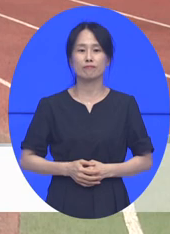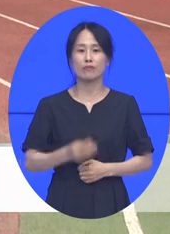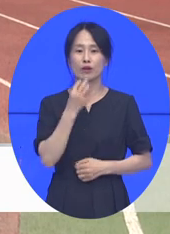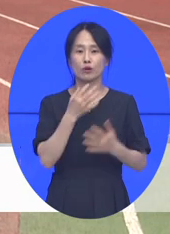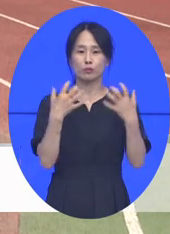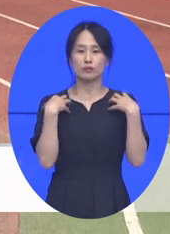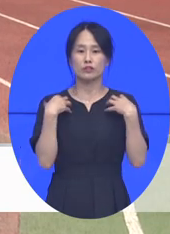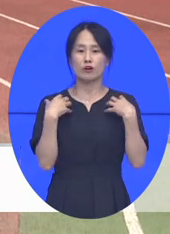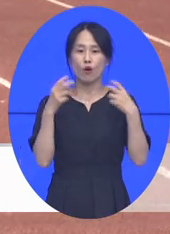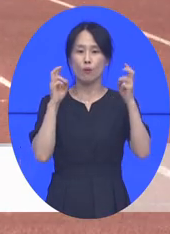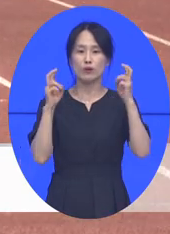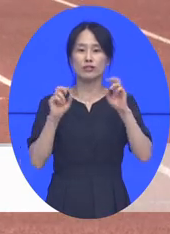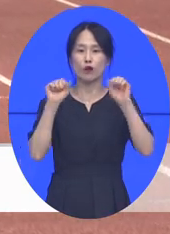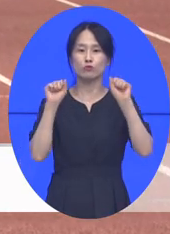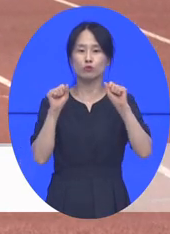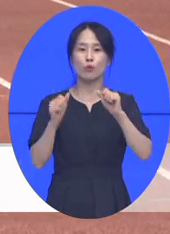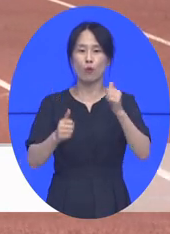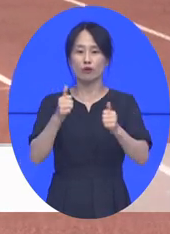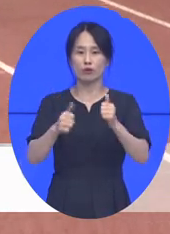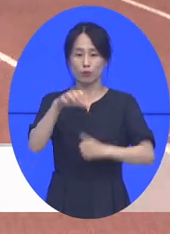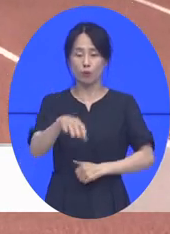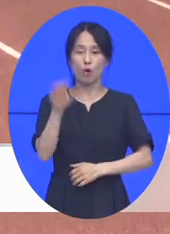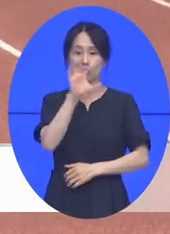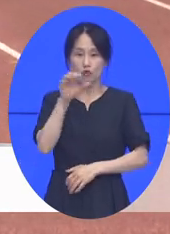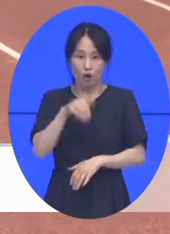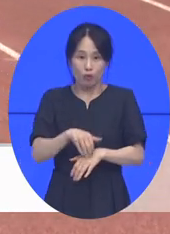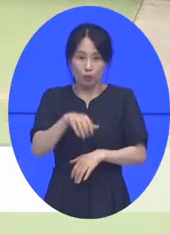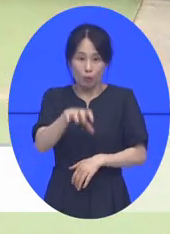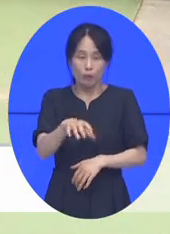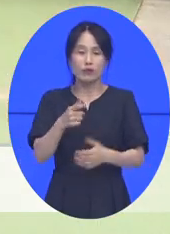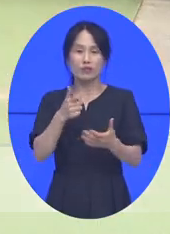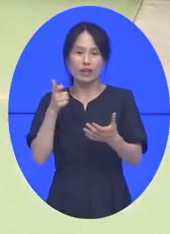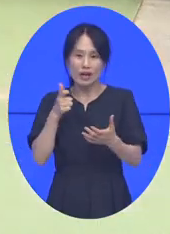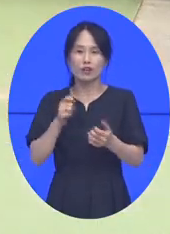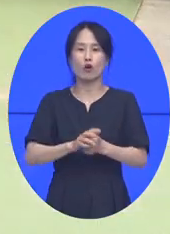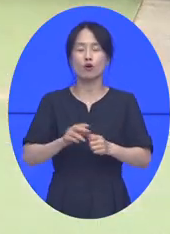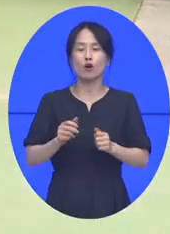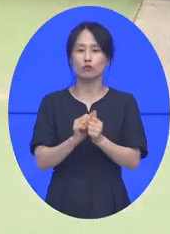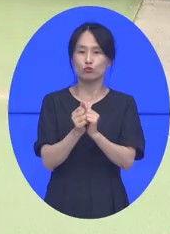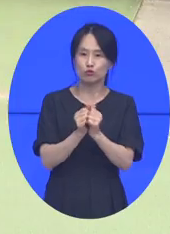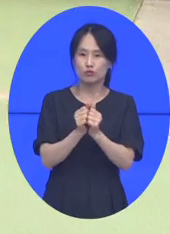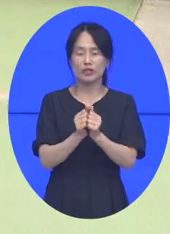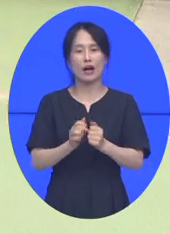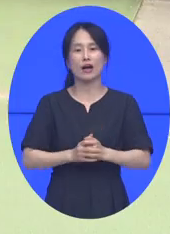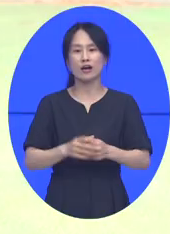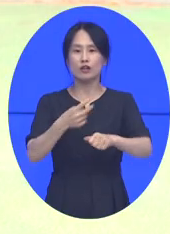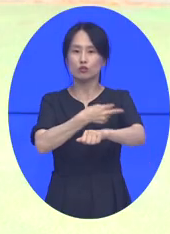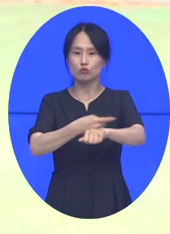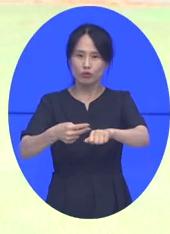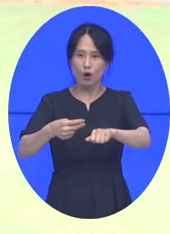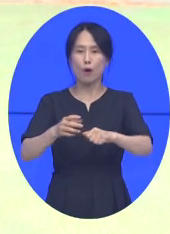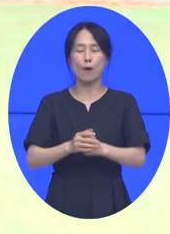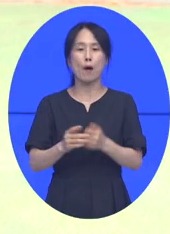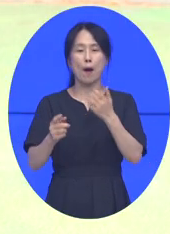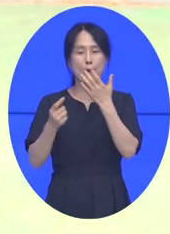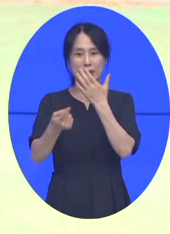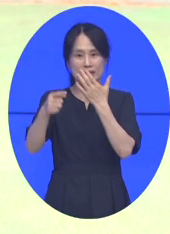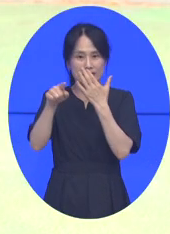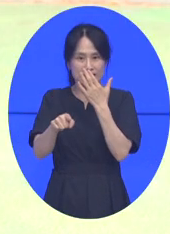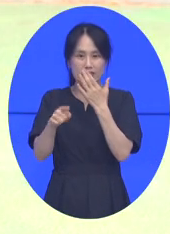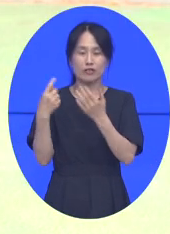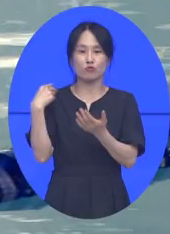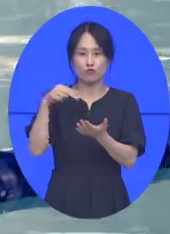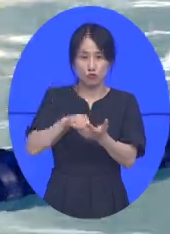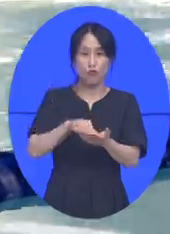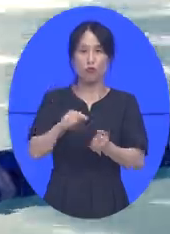경기도청 직장운동경기부 선수의 훈련 현장. 사격, 육상, 수영, 펜싱, 승마 5개 종목으로 자웅을 겨루는